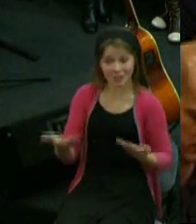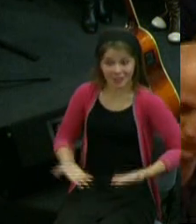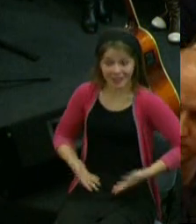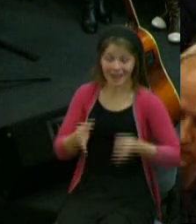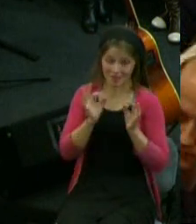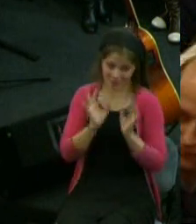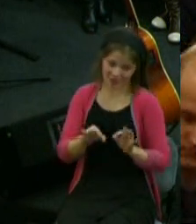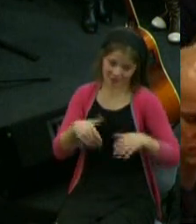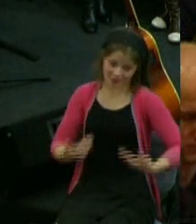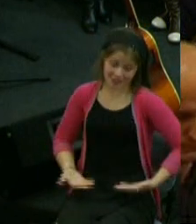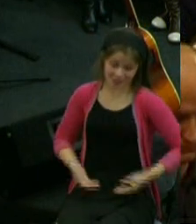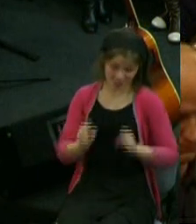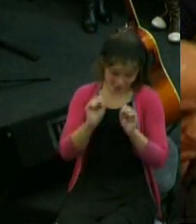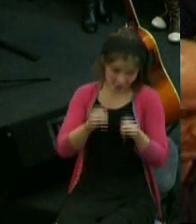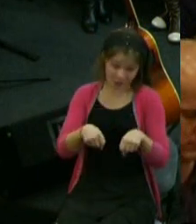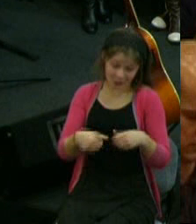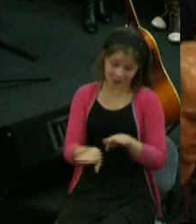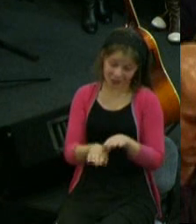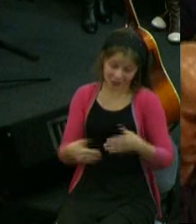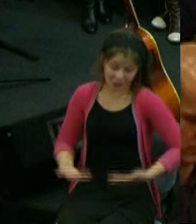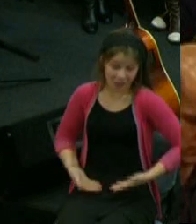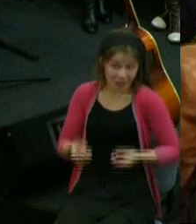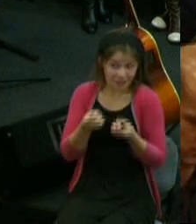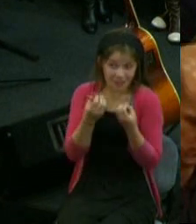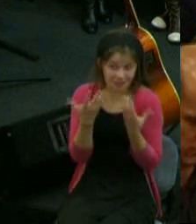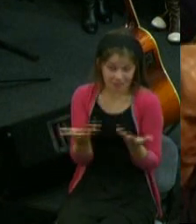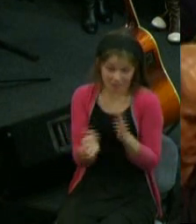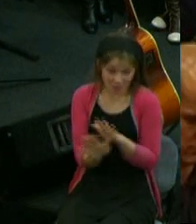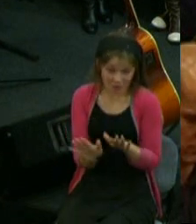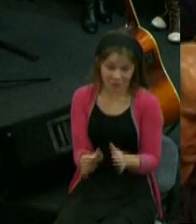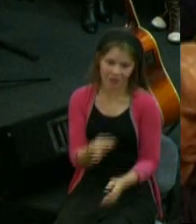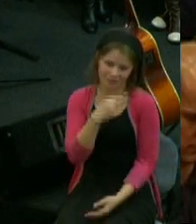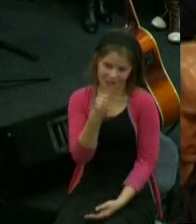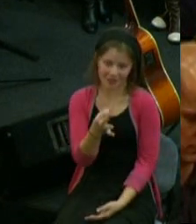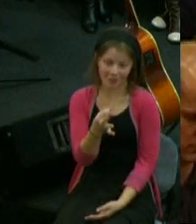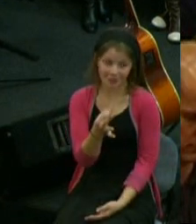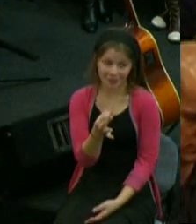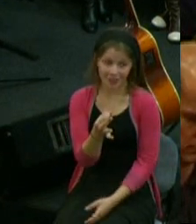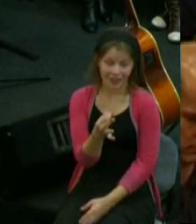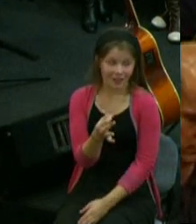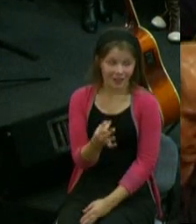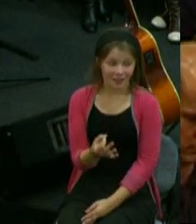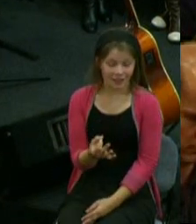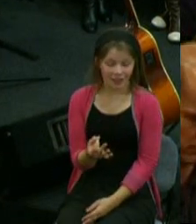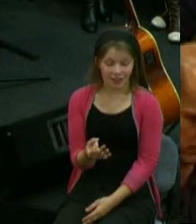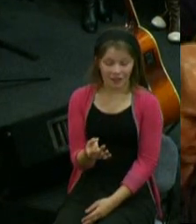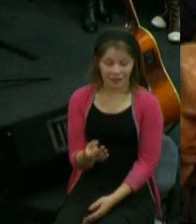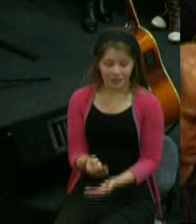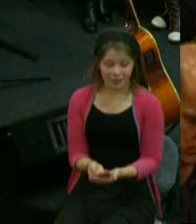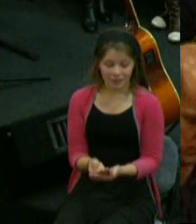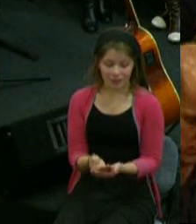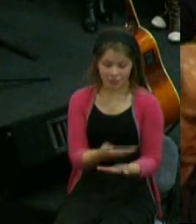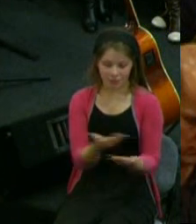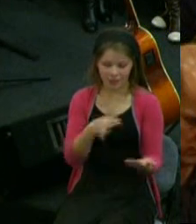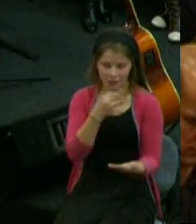І ми це можемо. І ми можемо так жити, друзі. Він не просто залишив для нас своє слово, і нам сказано, що ми були святими. Ми можемо